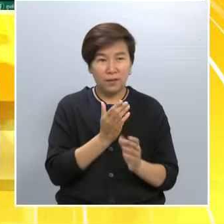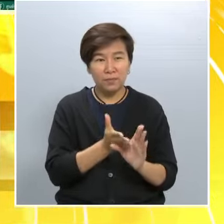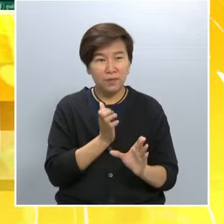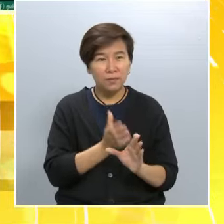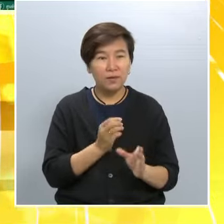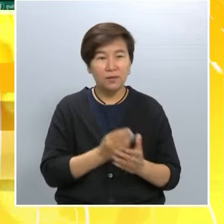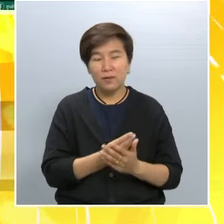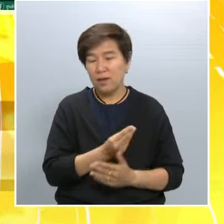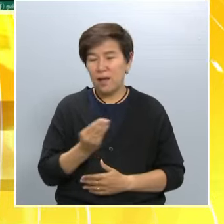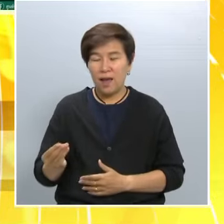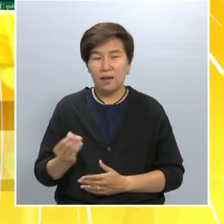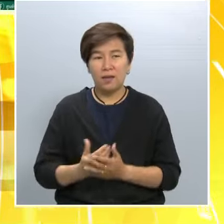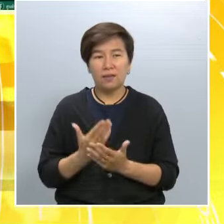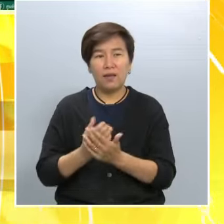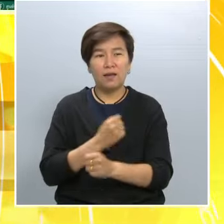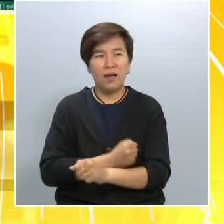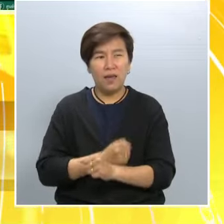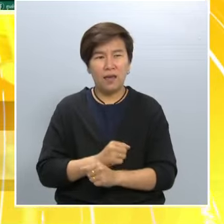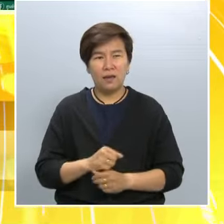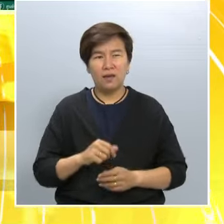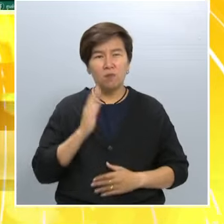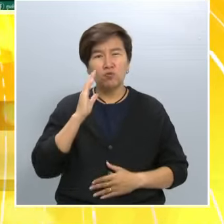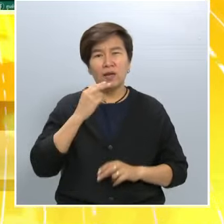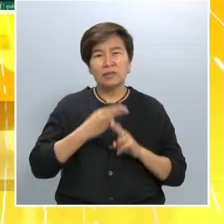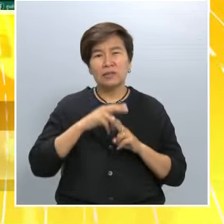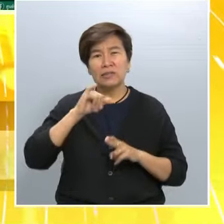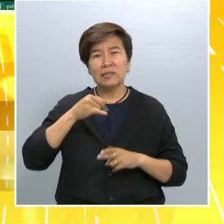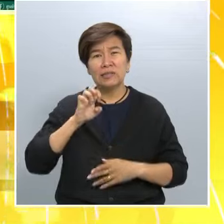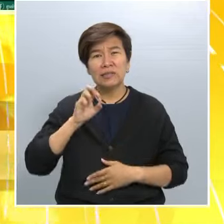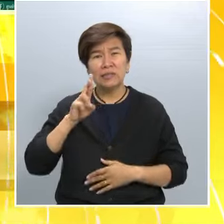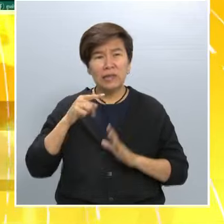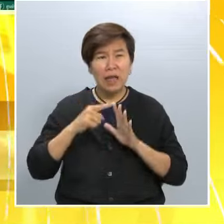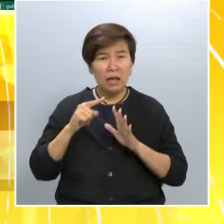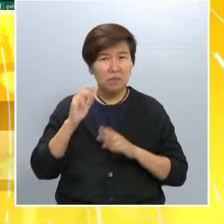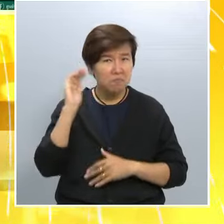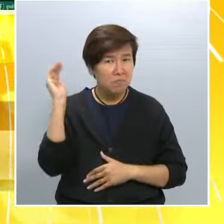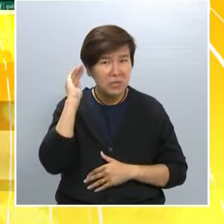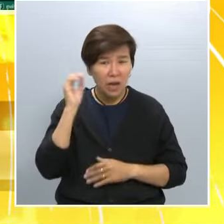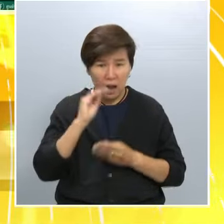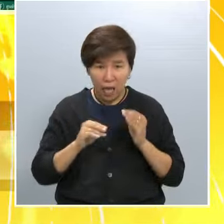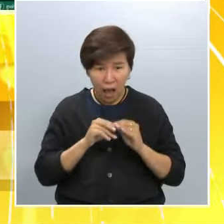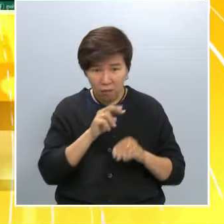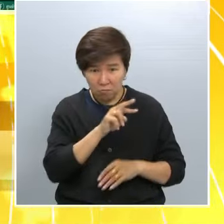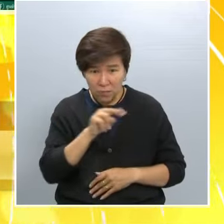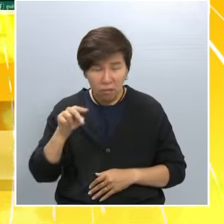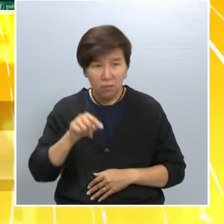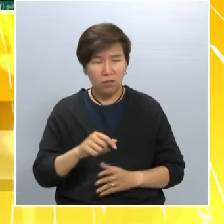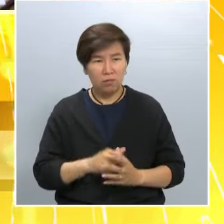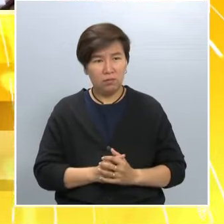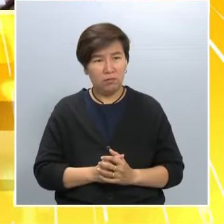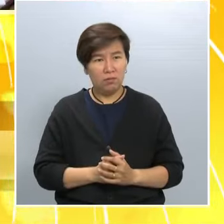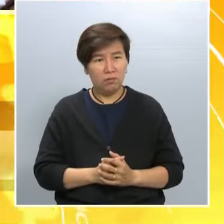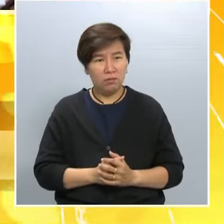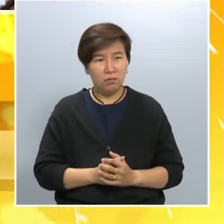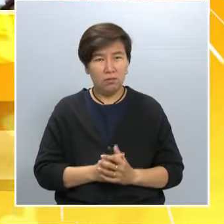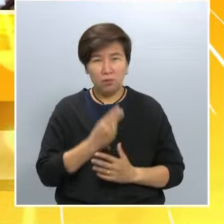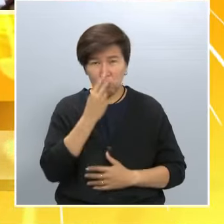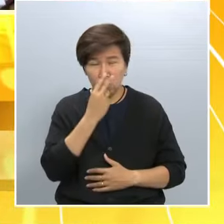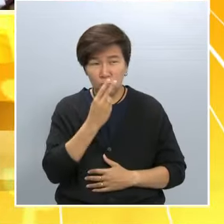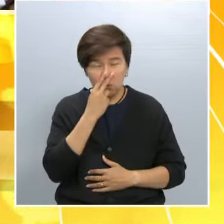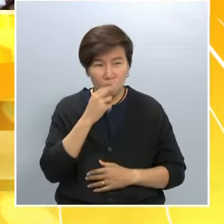แบบลักษณะเหมือนกับว่าไม่เชื่อน่ะค่ะบอกว่านี่แปลว่าใช้รหัสเดียวกันเหรอใช่บอกว่ามันเป็นไปได้ยังไงดูดูจากคลิป